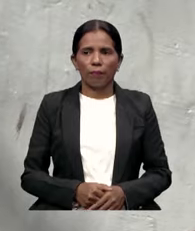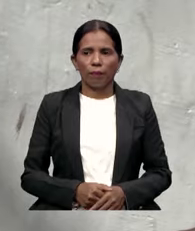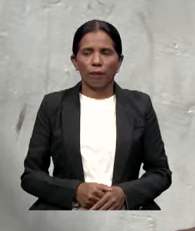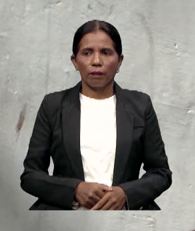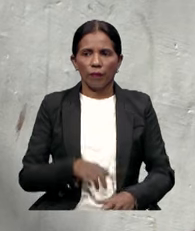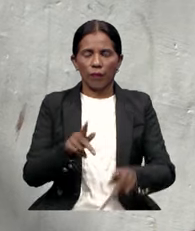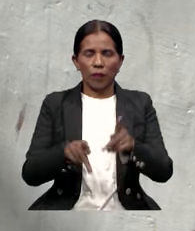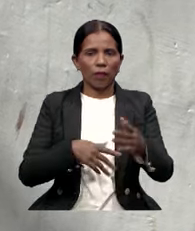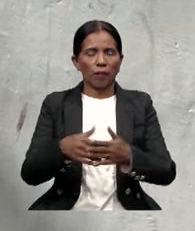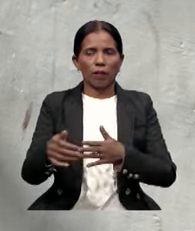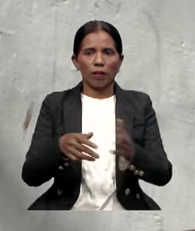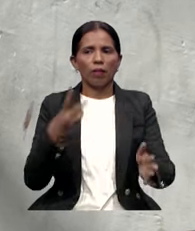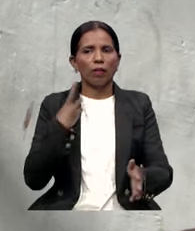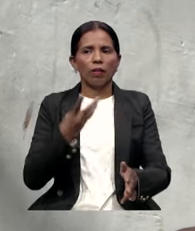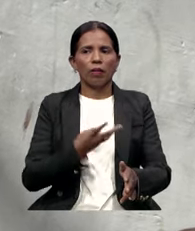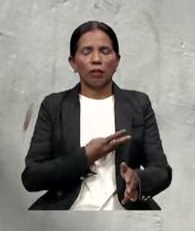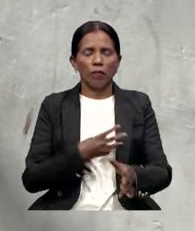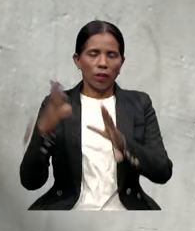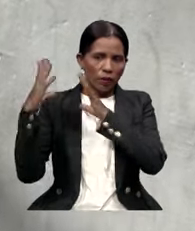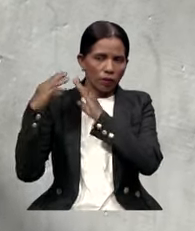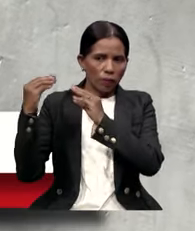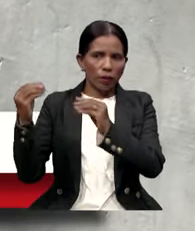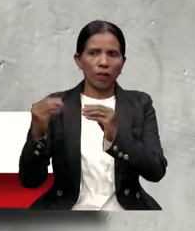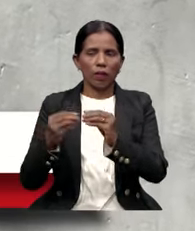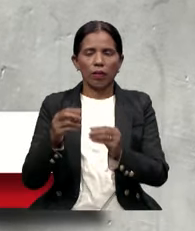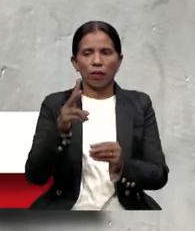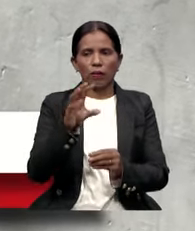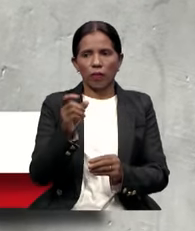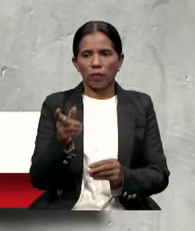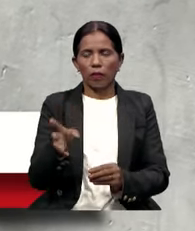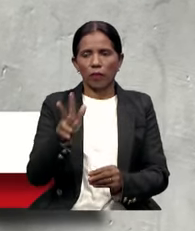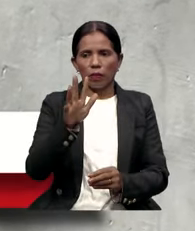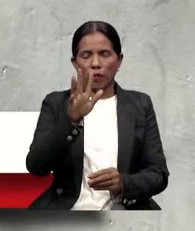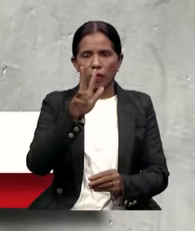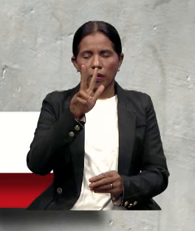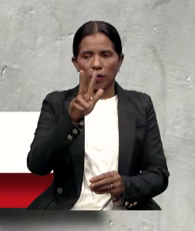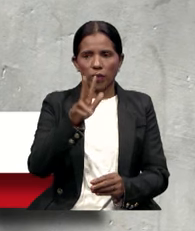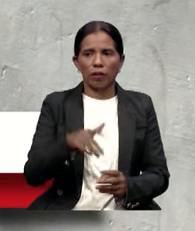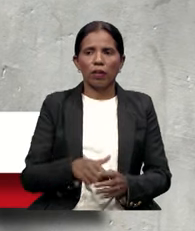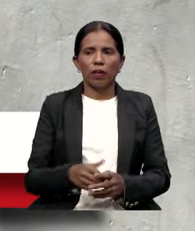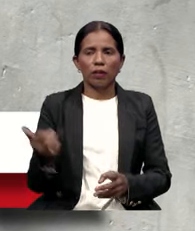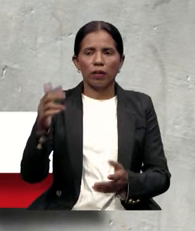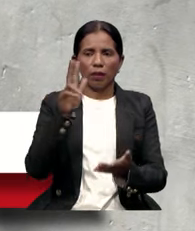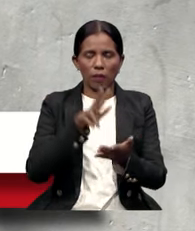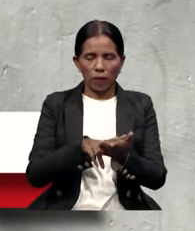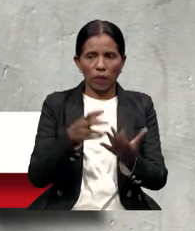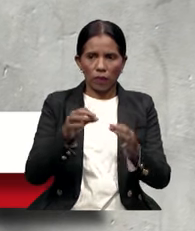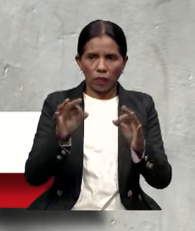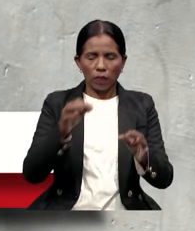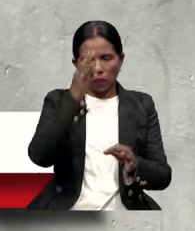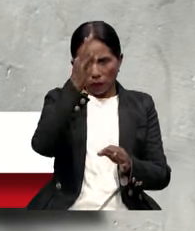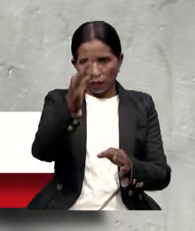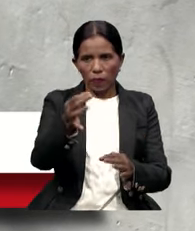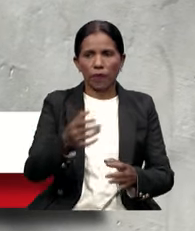Povo vai bem, a minha esperança ba 2023 ne, sira aproba ona, ba futuro